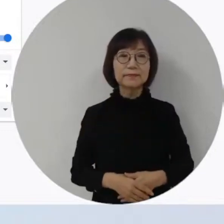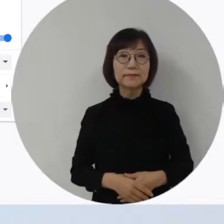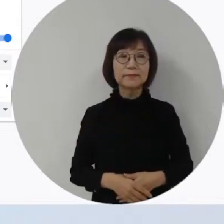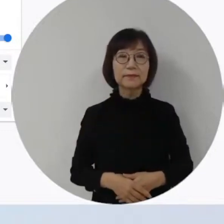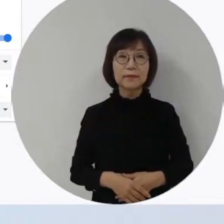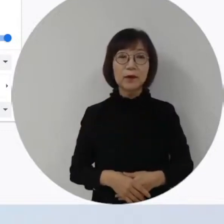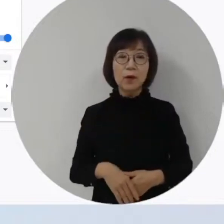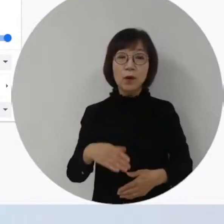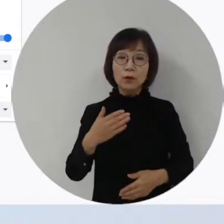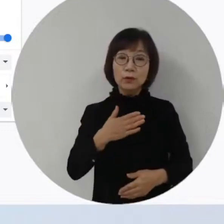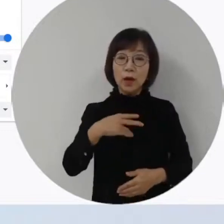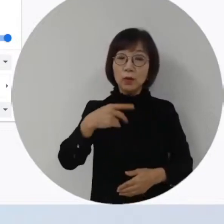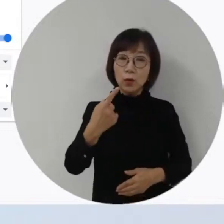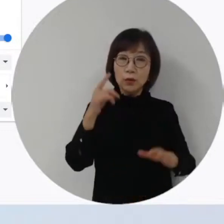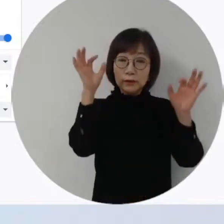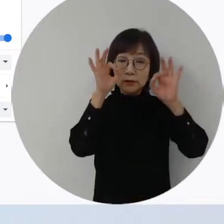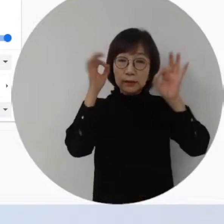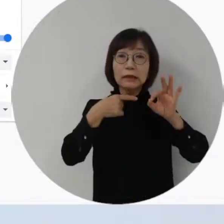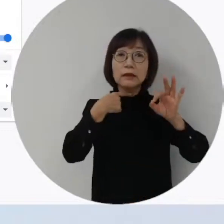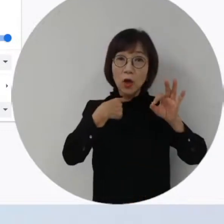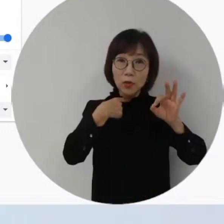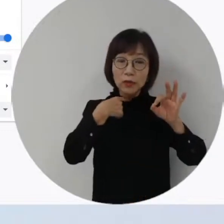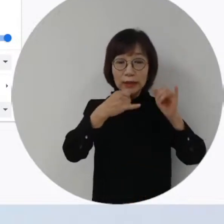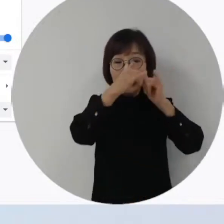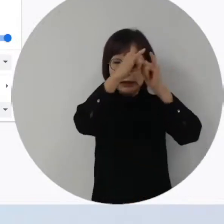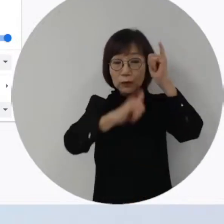볼게요. 탭을.